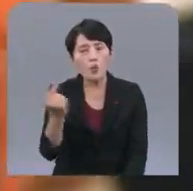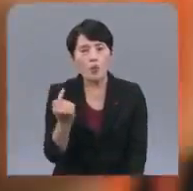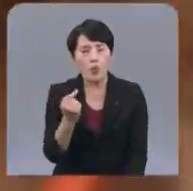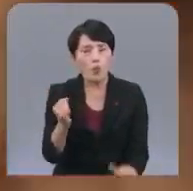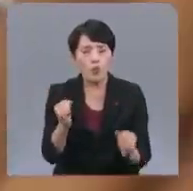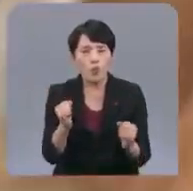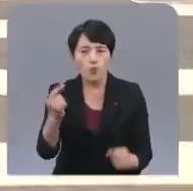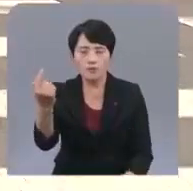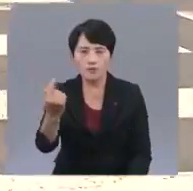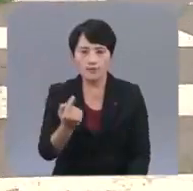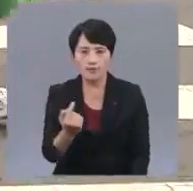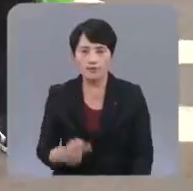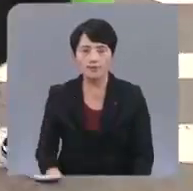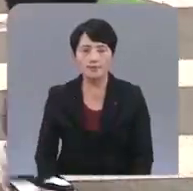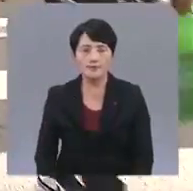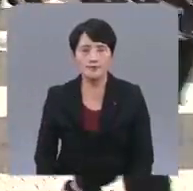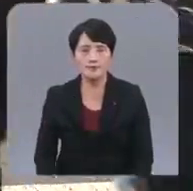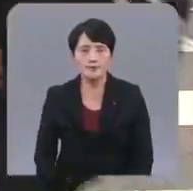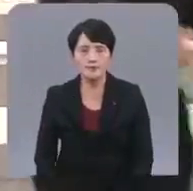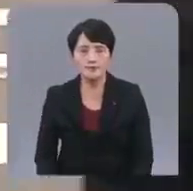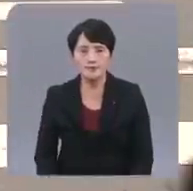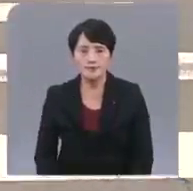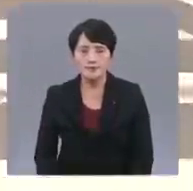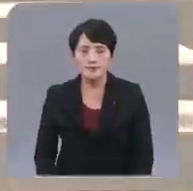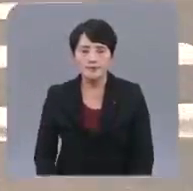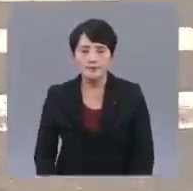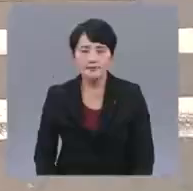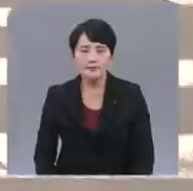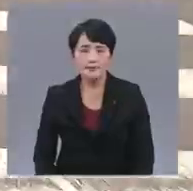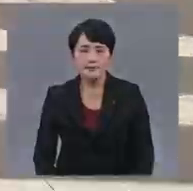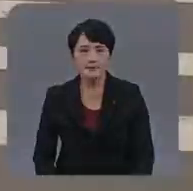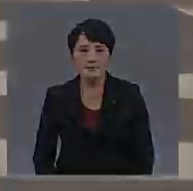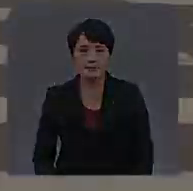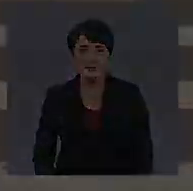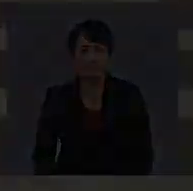意预警。江原东海岸最近20多天发布了干燥注意预警，